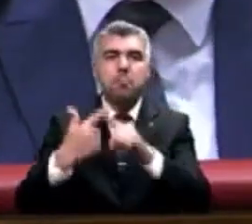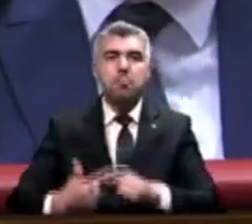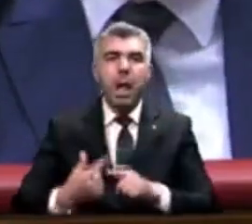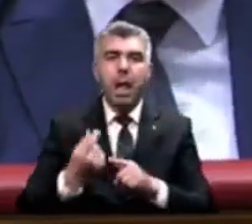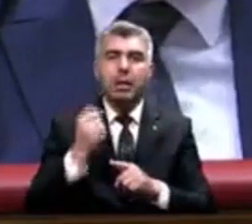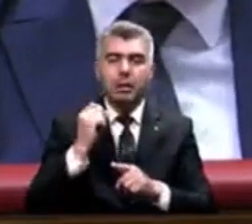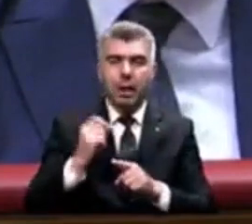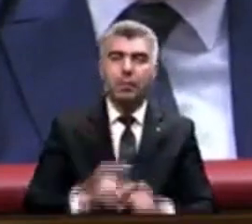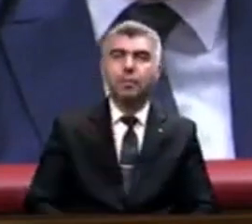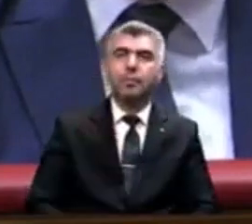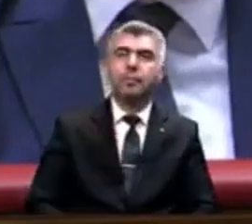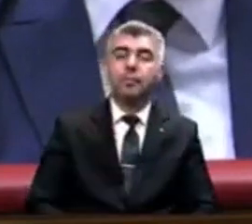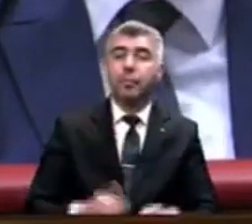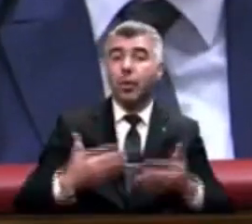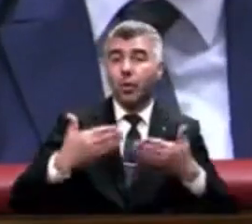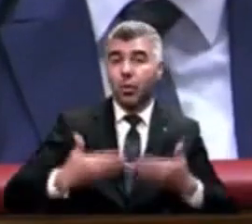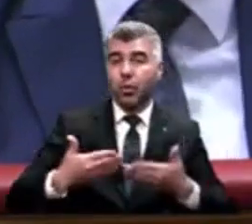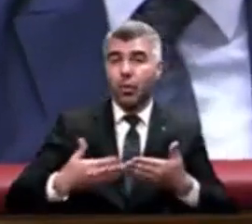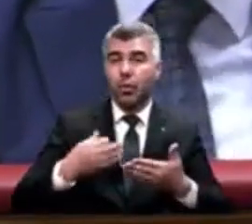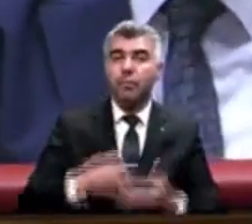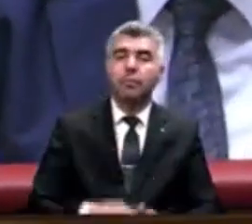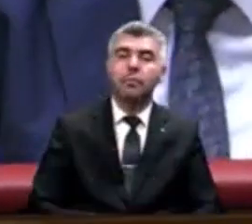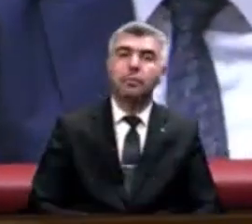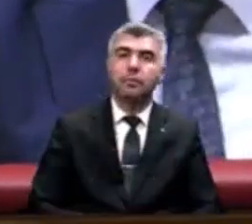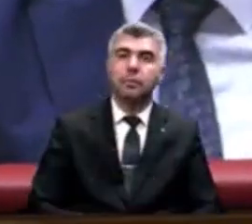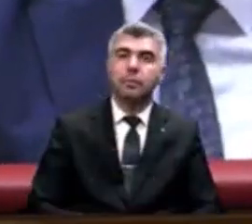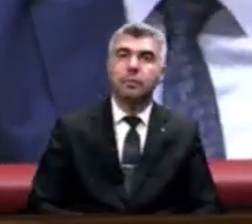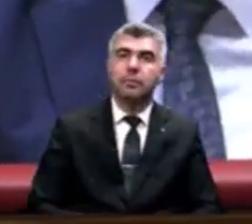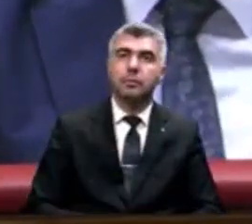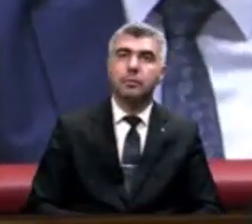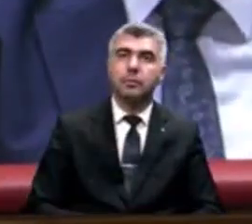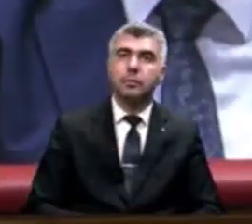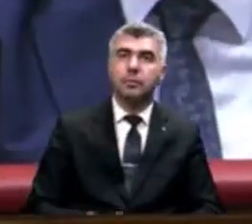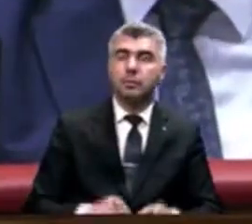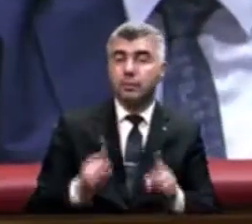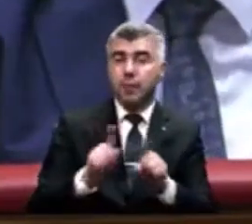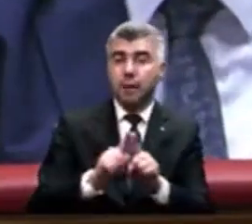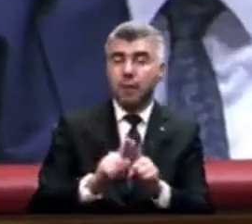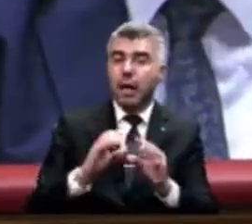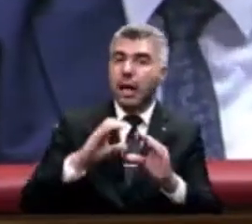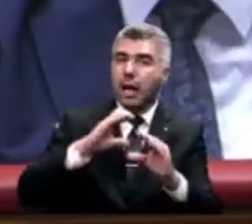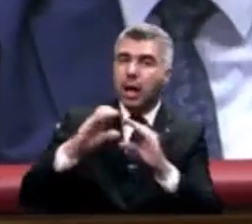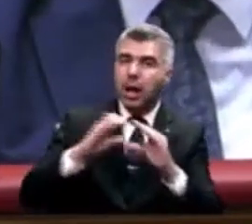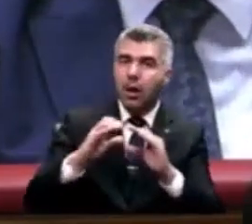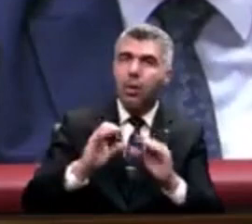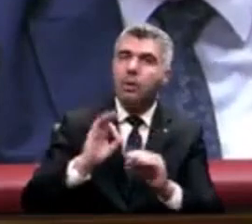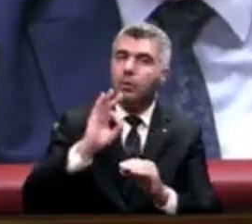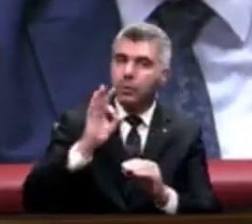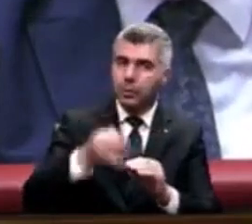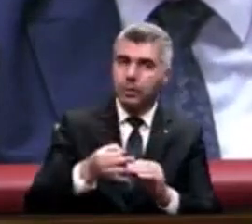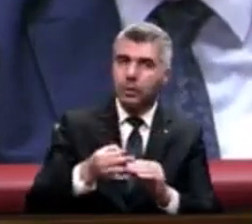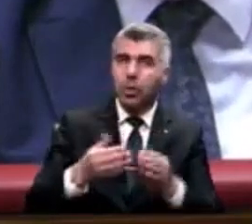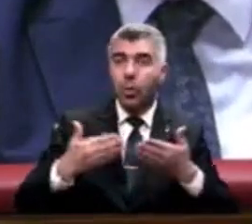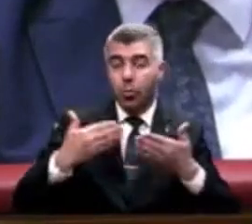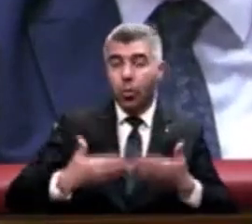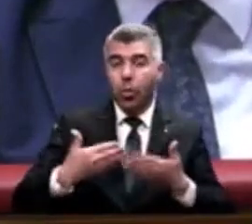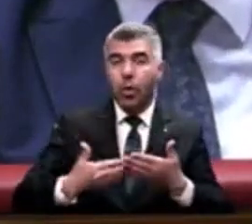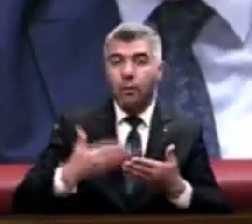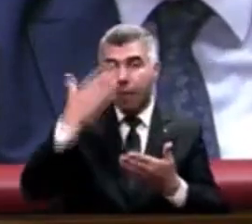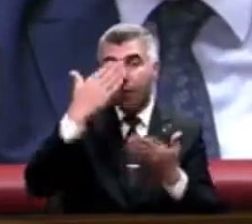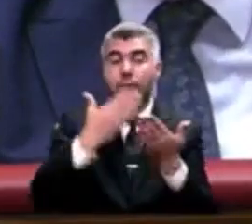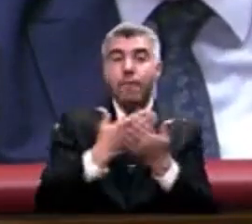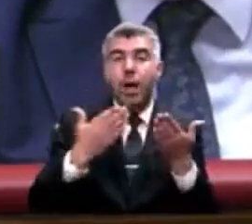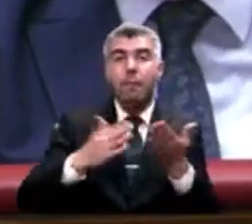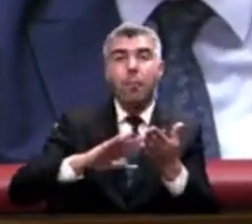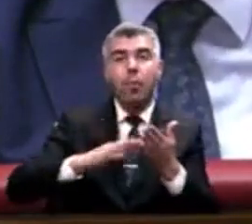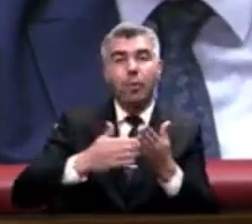والفئوي. اليوم كنأكدوا أنه يعني رحنا مع الحوار مع فضيلة الحوار، ولكن اليوم خصنا نفهموا كنا